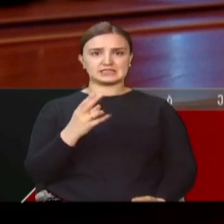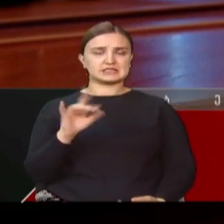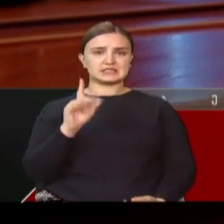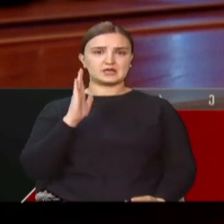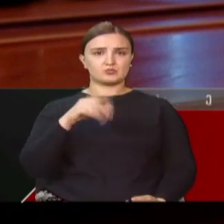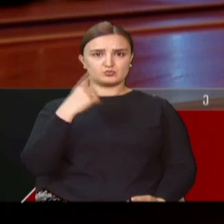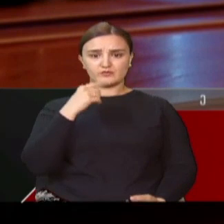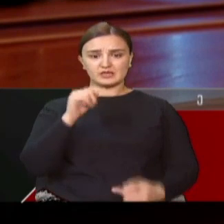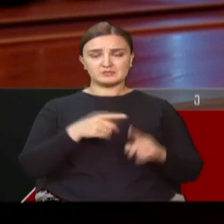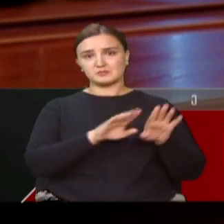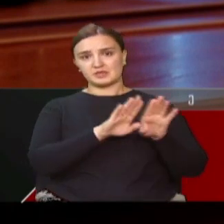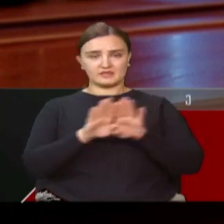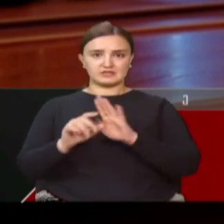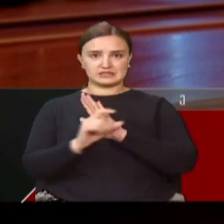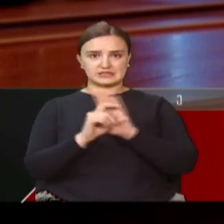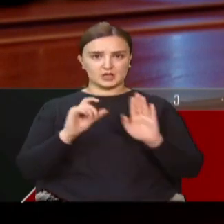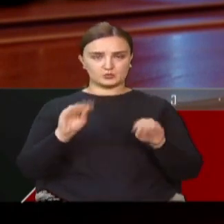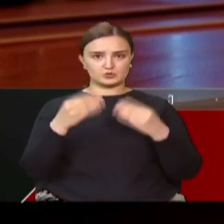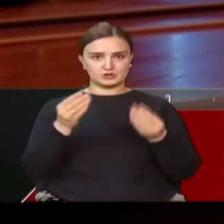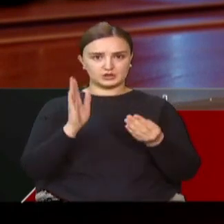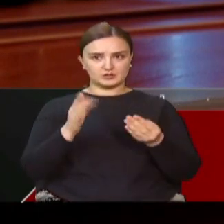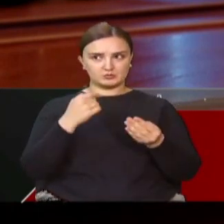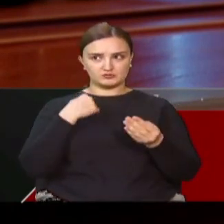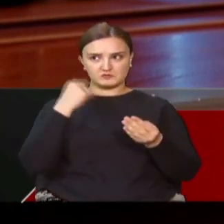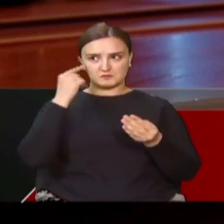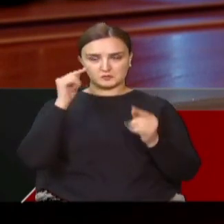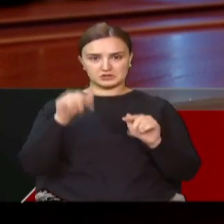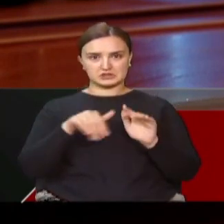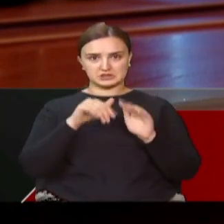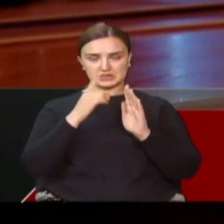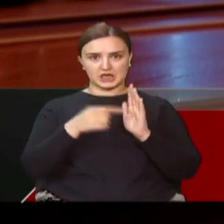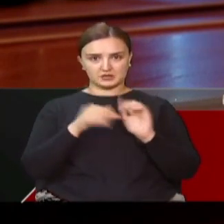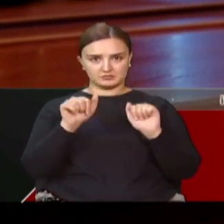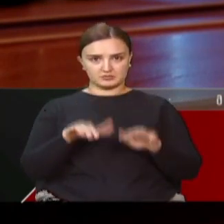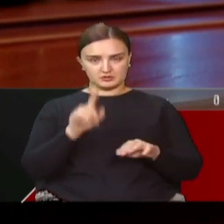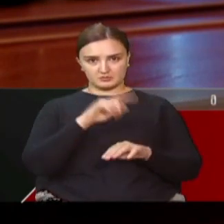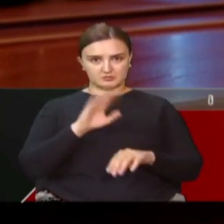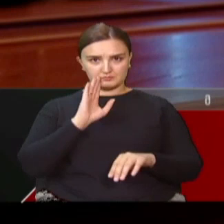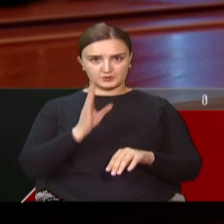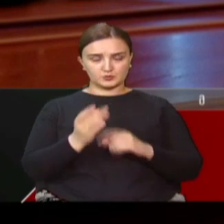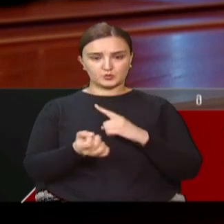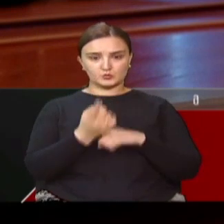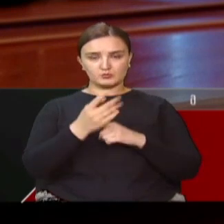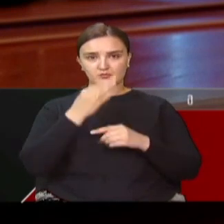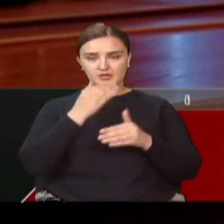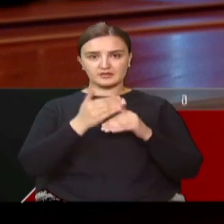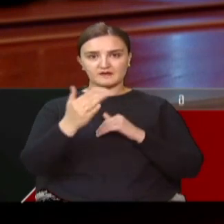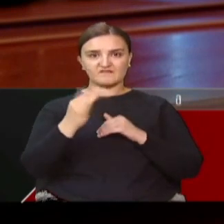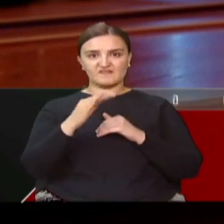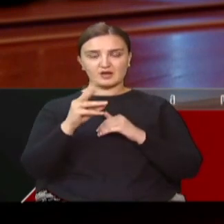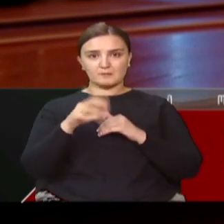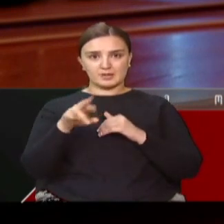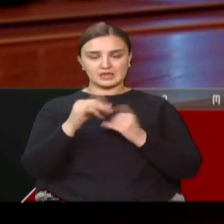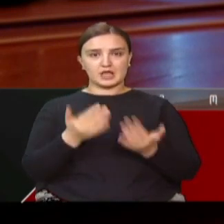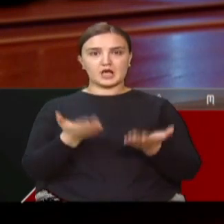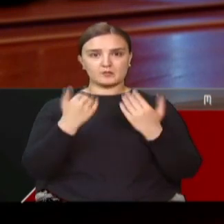იმის მიხედვით მოხდება სტატუსის მიცემაო. რავი, ჩვენ გვეგონა, რომ ეს საკითხი წყდებოდა ბრიუსელში და თურმე მერე ვივამეტში და ეხლა უკვე